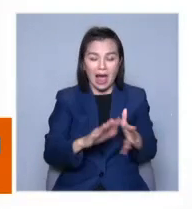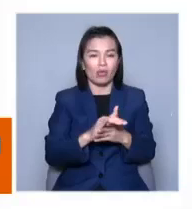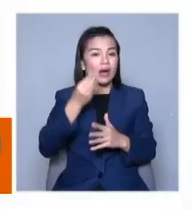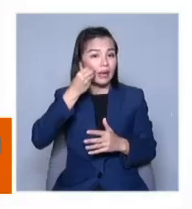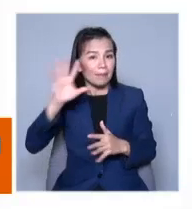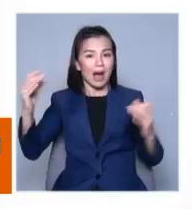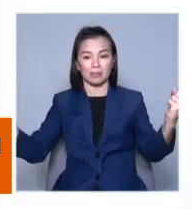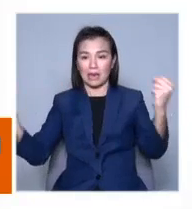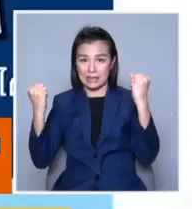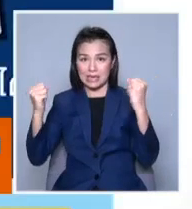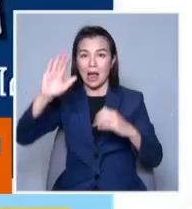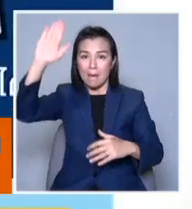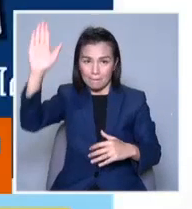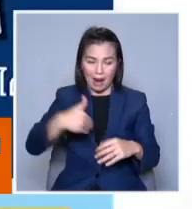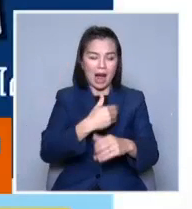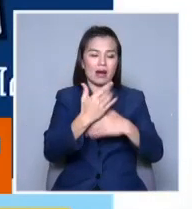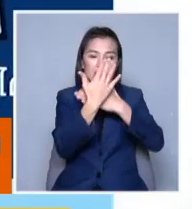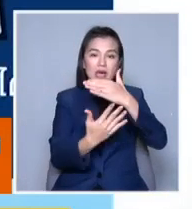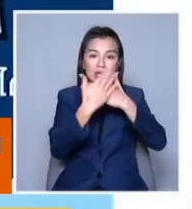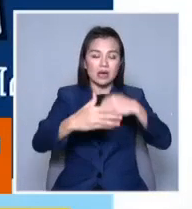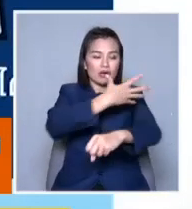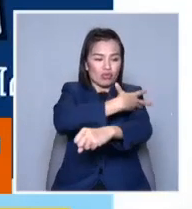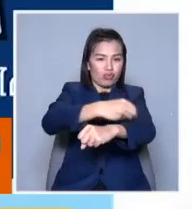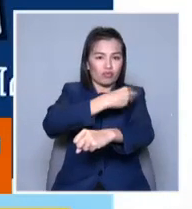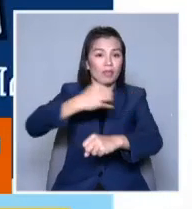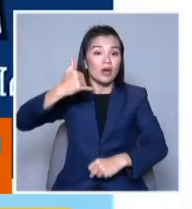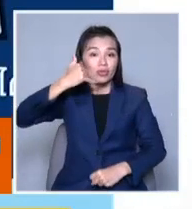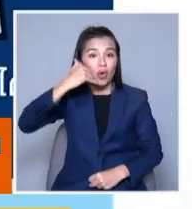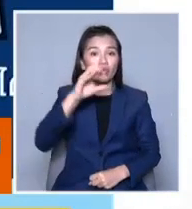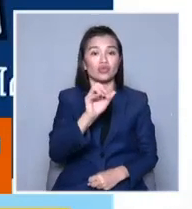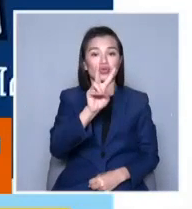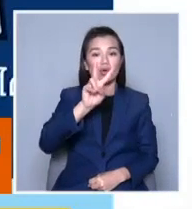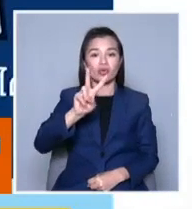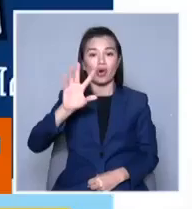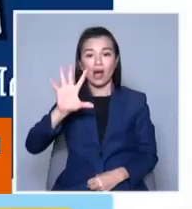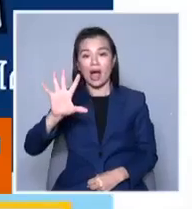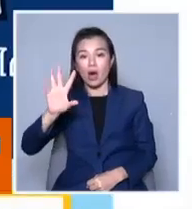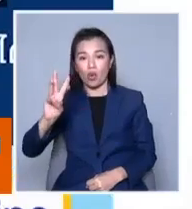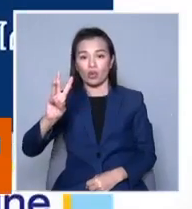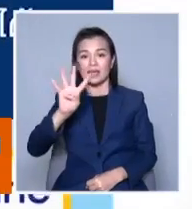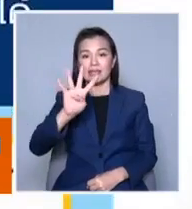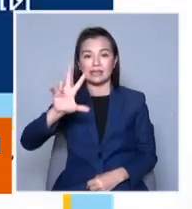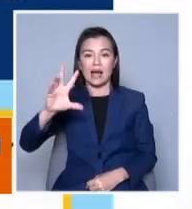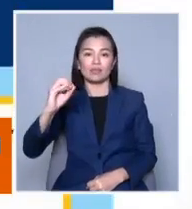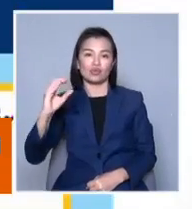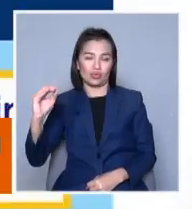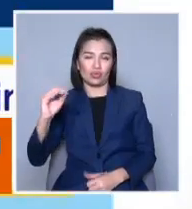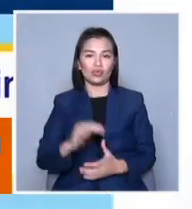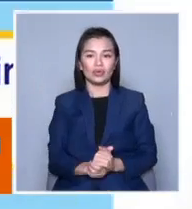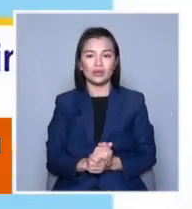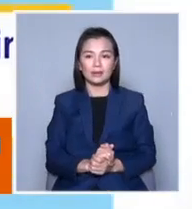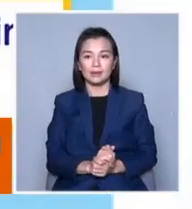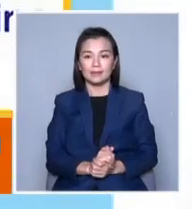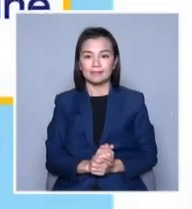นะคะติดตามสอบถามรายละเอียดเพิ่มเติมได้ขอหมายเลขโทรศัพท์ 0 2256 4300ค่ะ